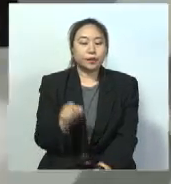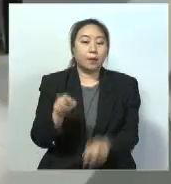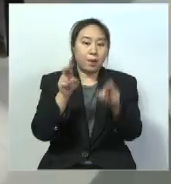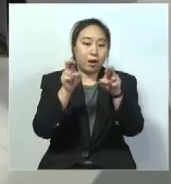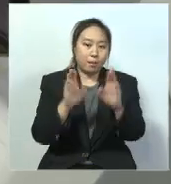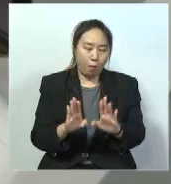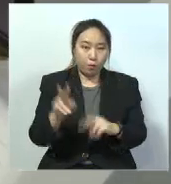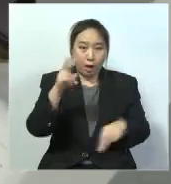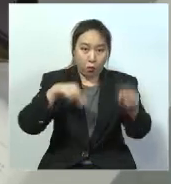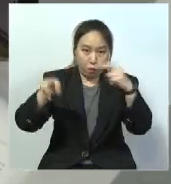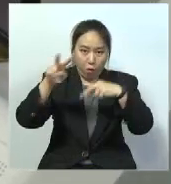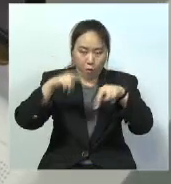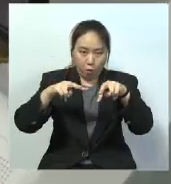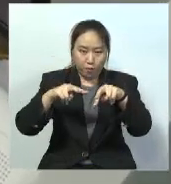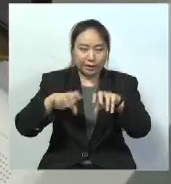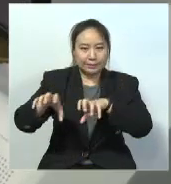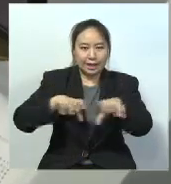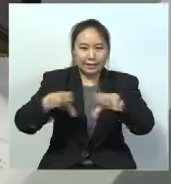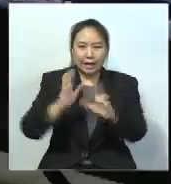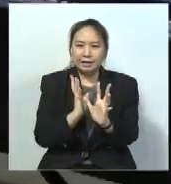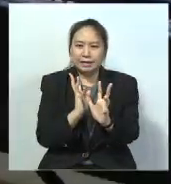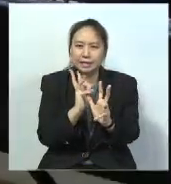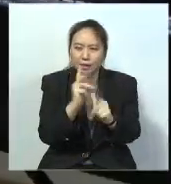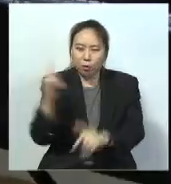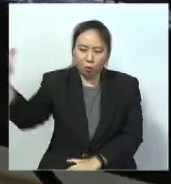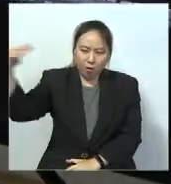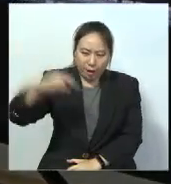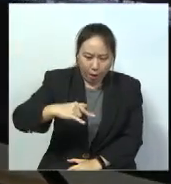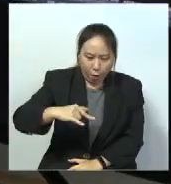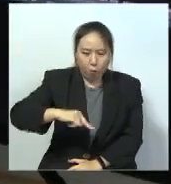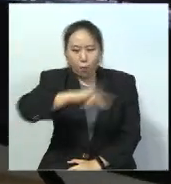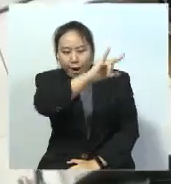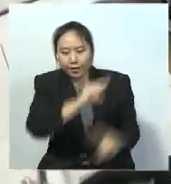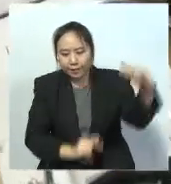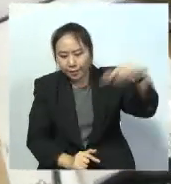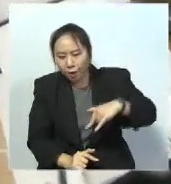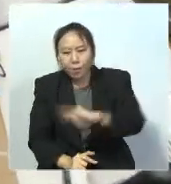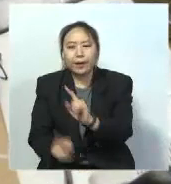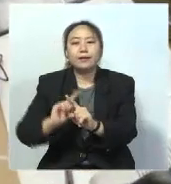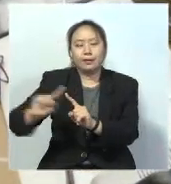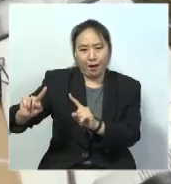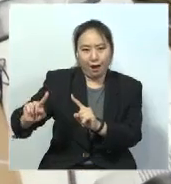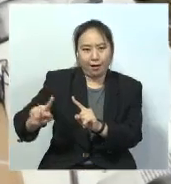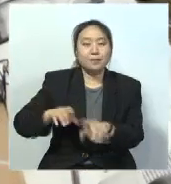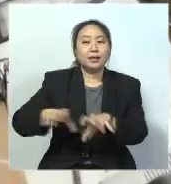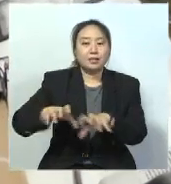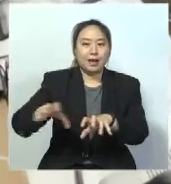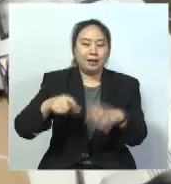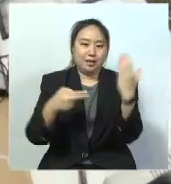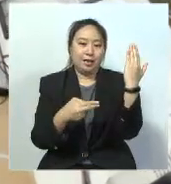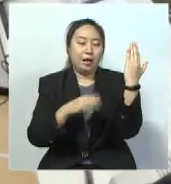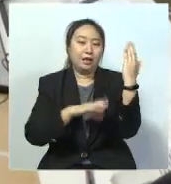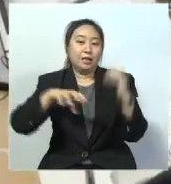บควบคุมการจราจรทางอากาศใหม่ที่นำมาทดสอบใช้ในท่าอากาศยานหัดใหญ่นะครับ